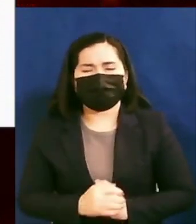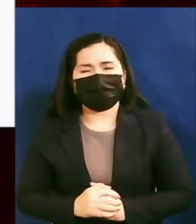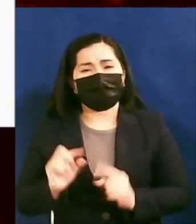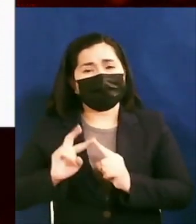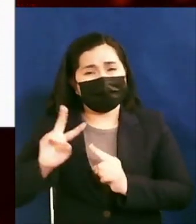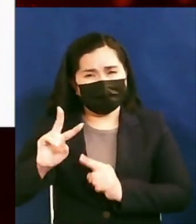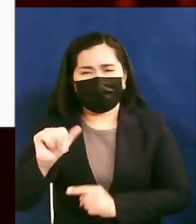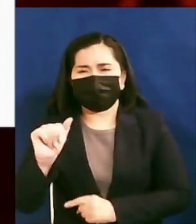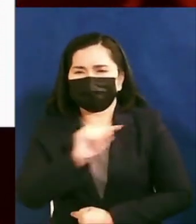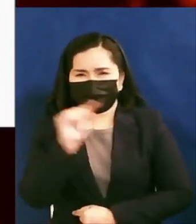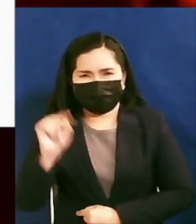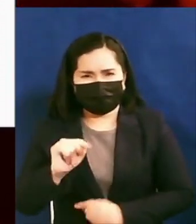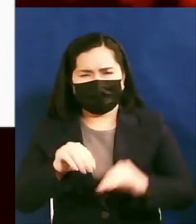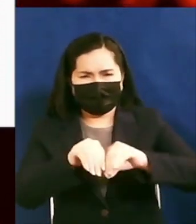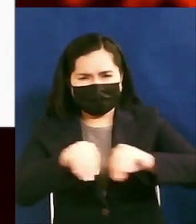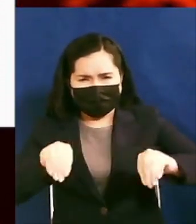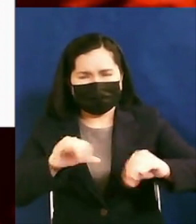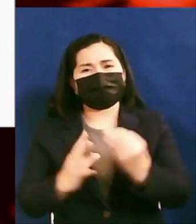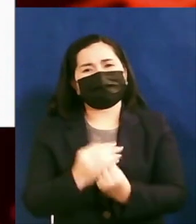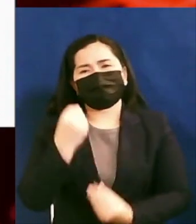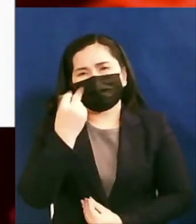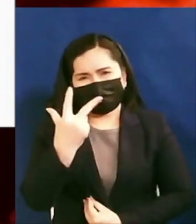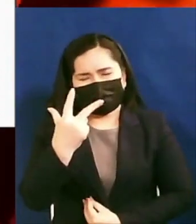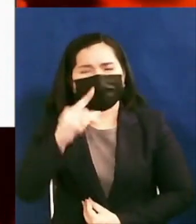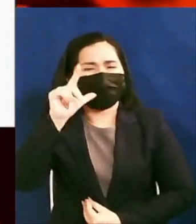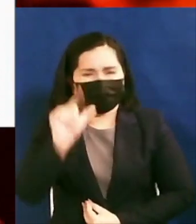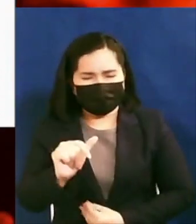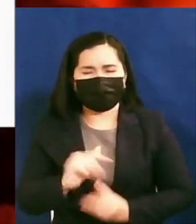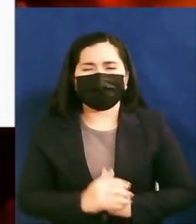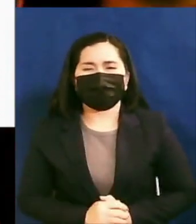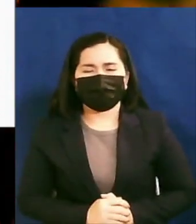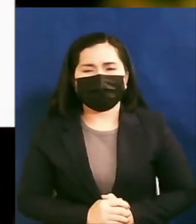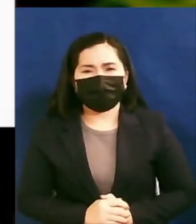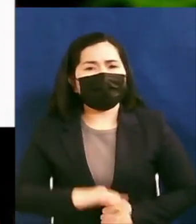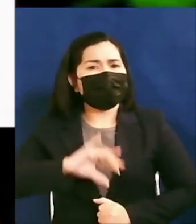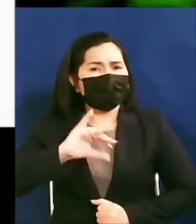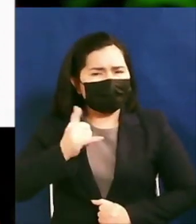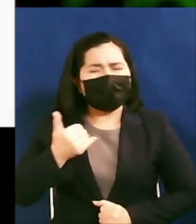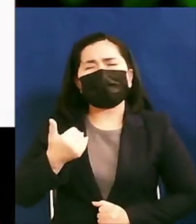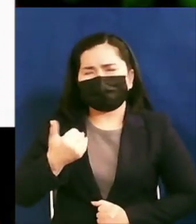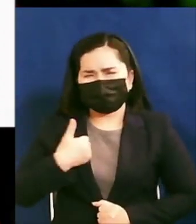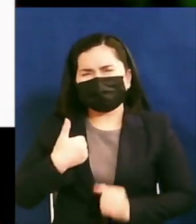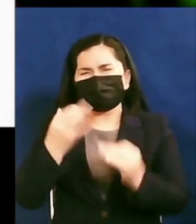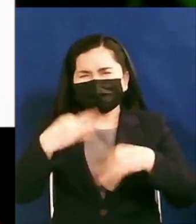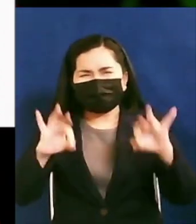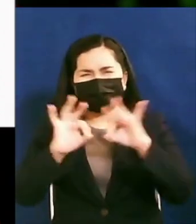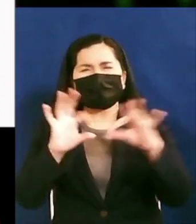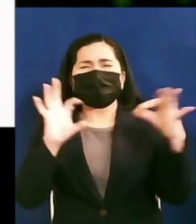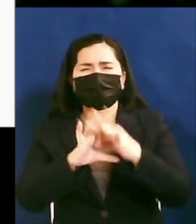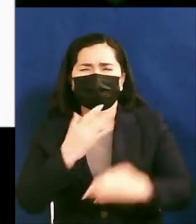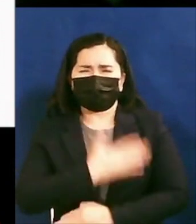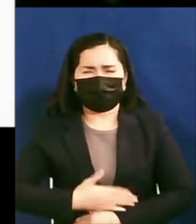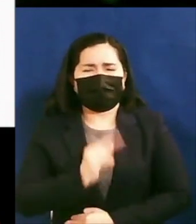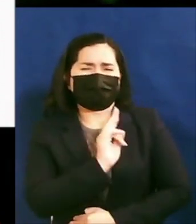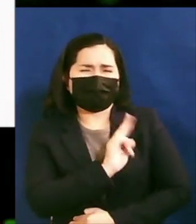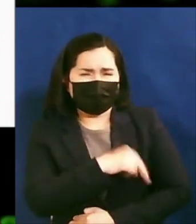เข็มที่2ห่างกัน3สัปดาห์เป็นสูตรหลักนะครับแล้วก็อาจจะมีบางกรณีที่มีความจำเป็นทางด้านการแพทย์นะครับ